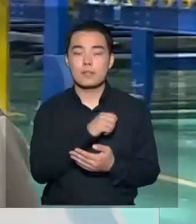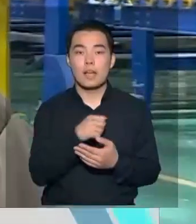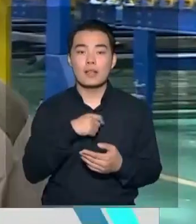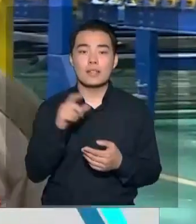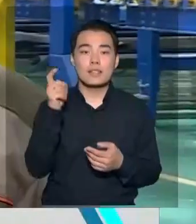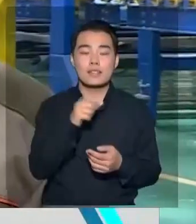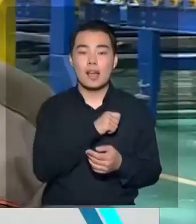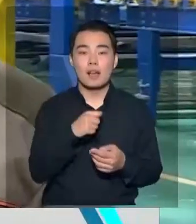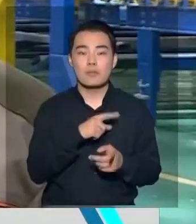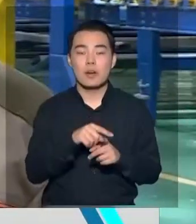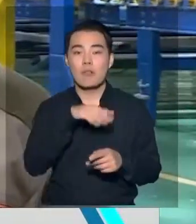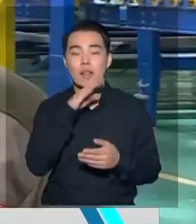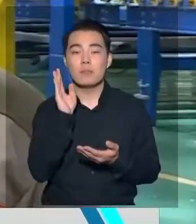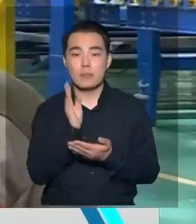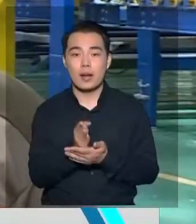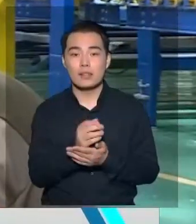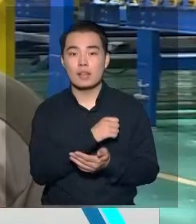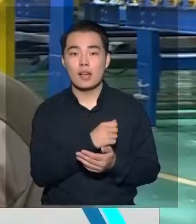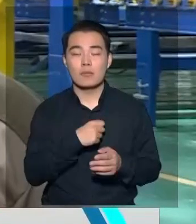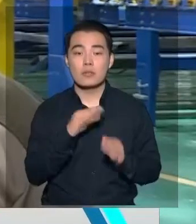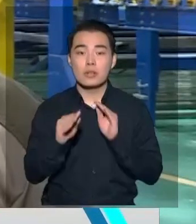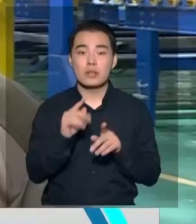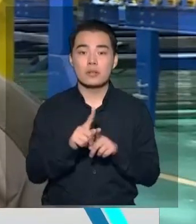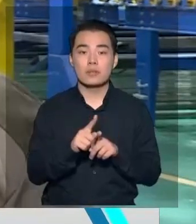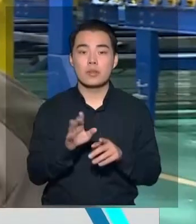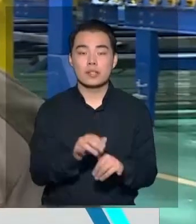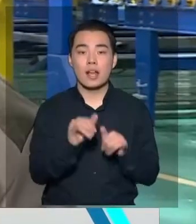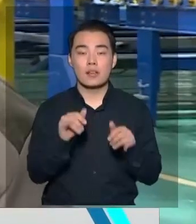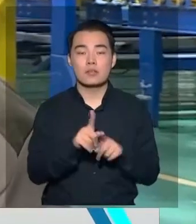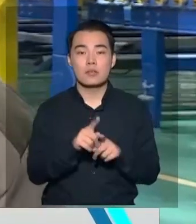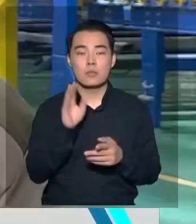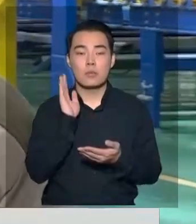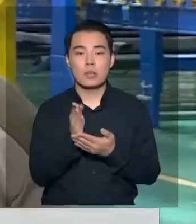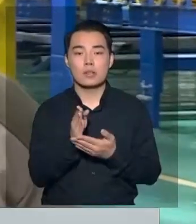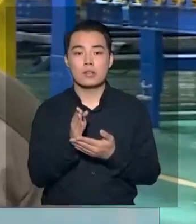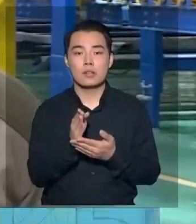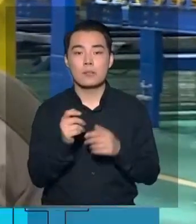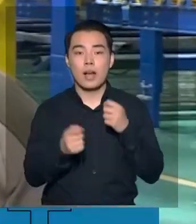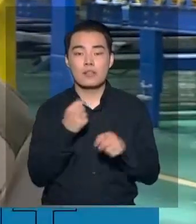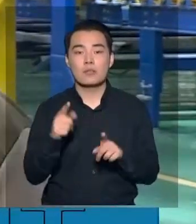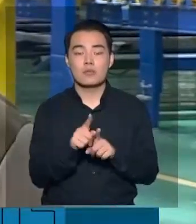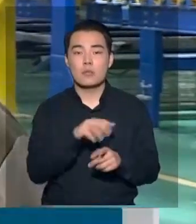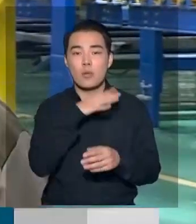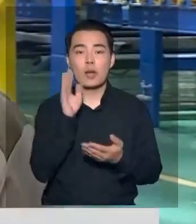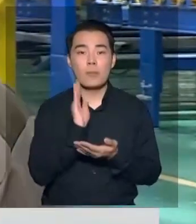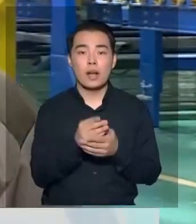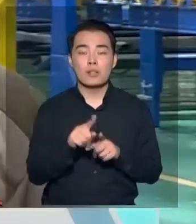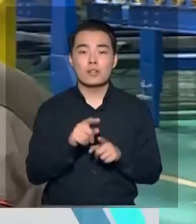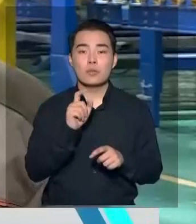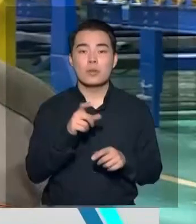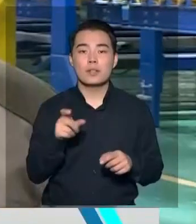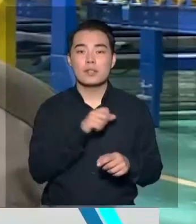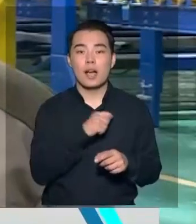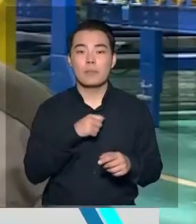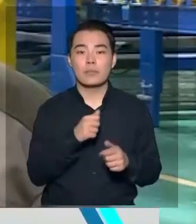Шикізат қоры жеткілікті. Алдағы уақытта өндіріс көлемін ұлғайту көзделіп отыр. Сондай-ақ қыста суық өткізбейтін, ал жазды күні